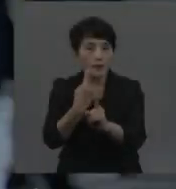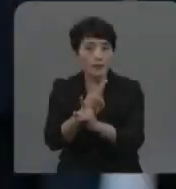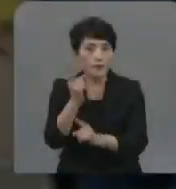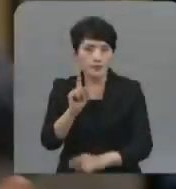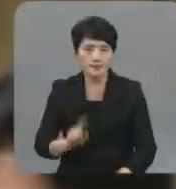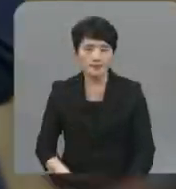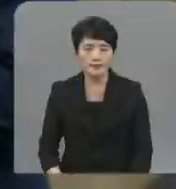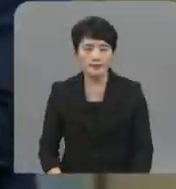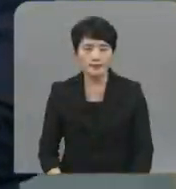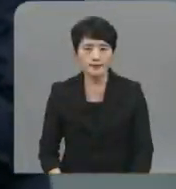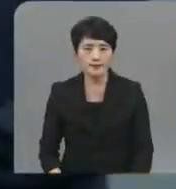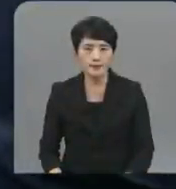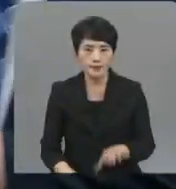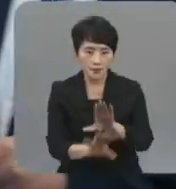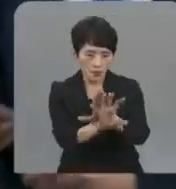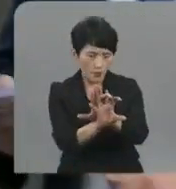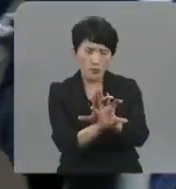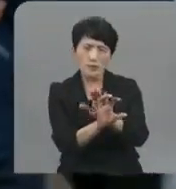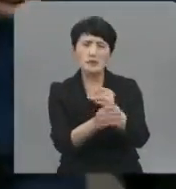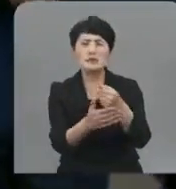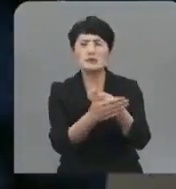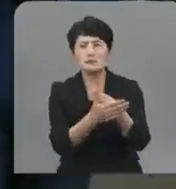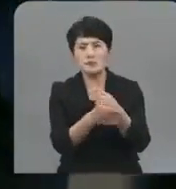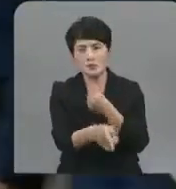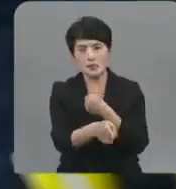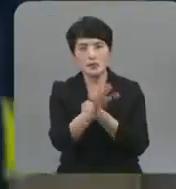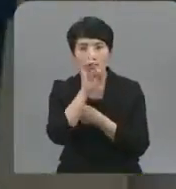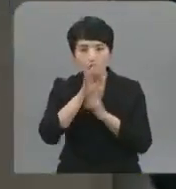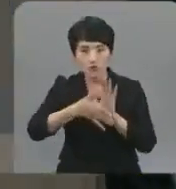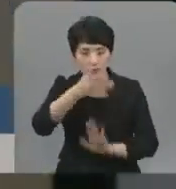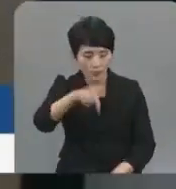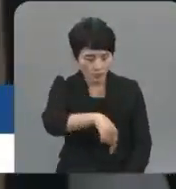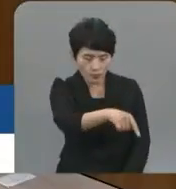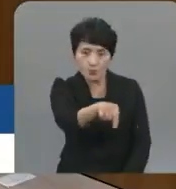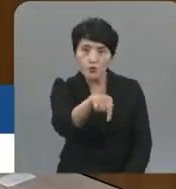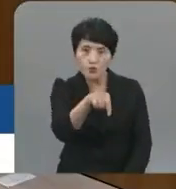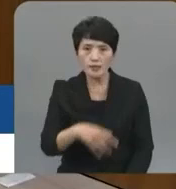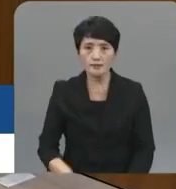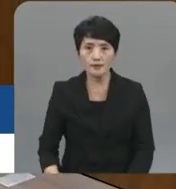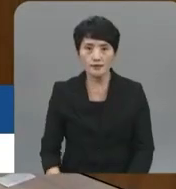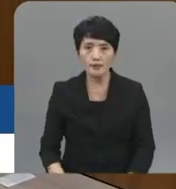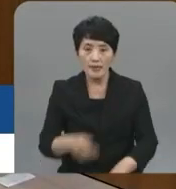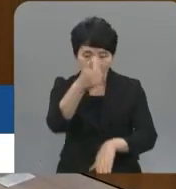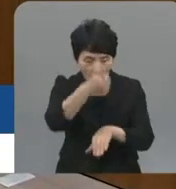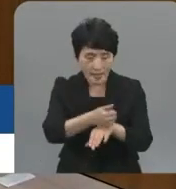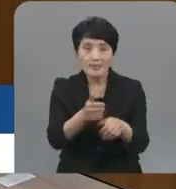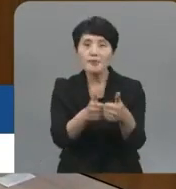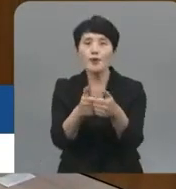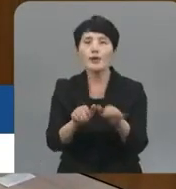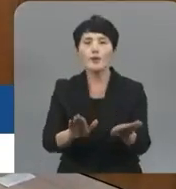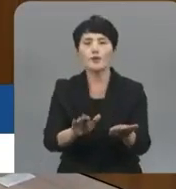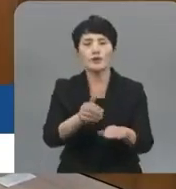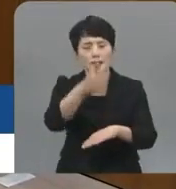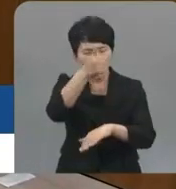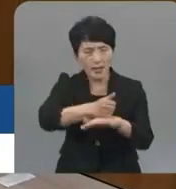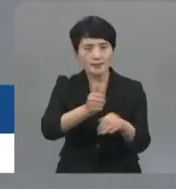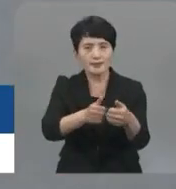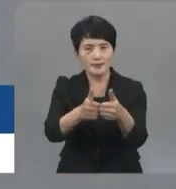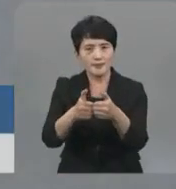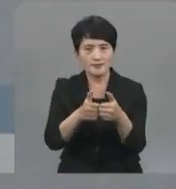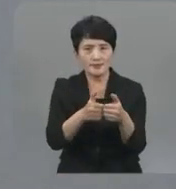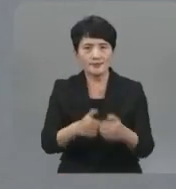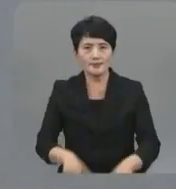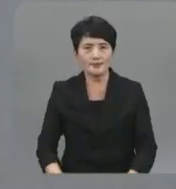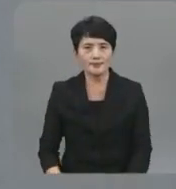điều phối viên Ủy ban phòng chống tai nạn và quản lý an toàn Trung ương kiêm Thứ trưởng Bộ Y tế và phúc lợi Hàn Quốc Park Min su ngày 31 tháng 5